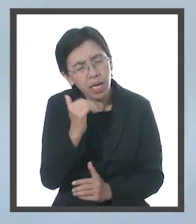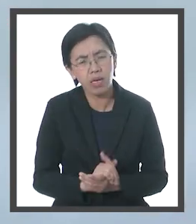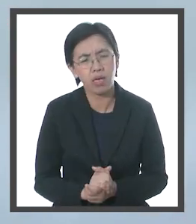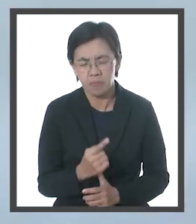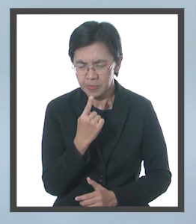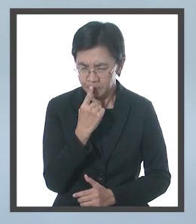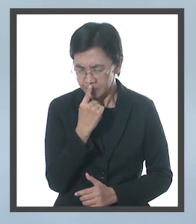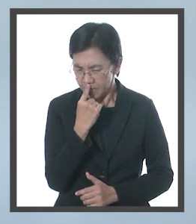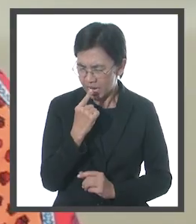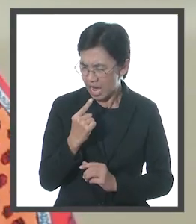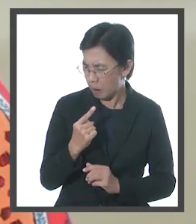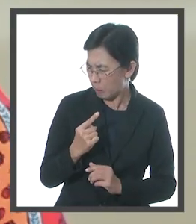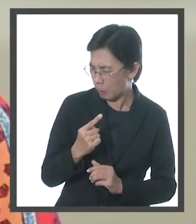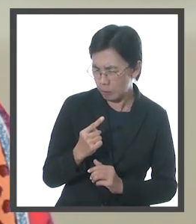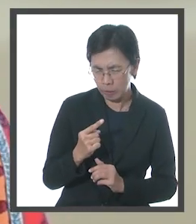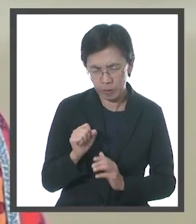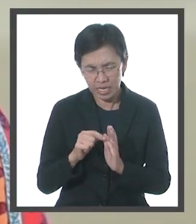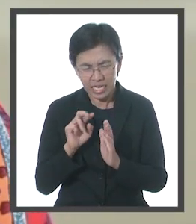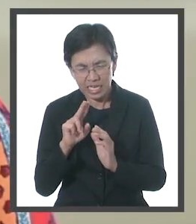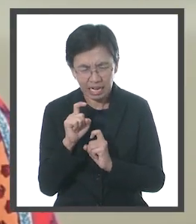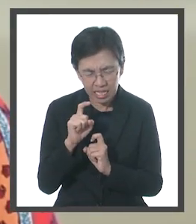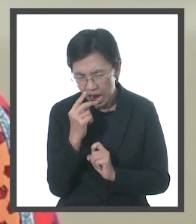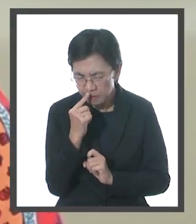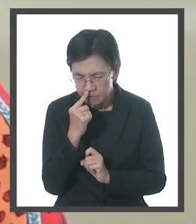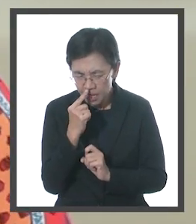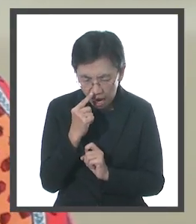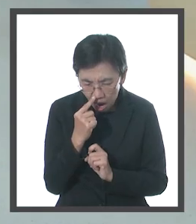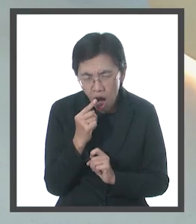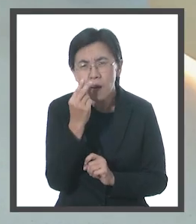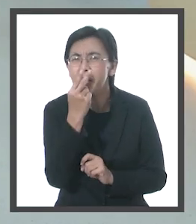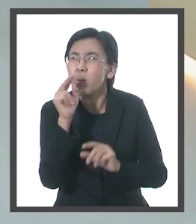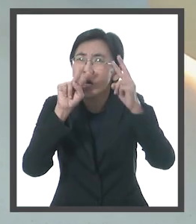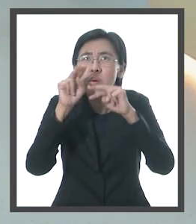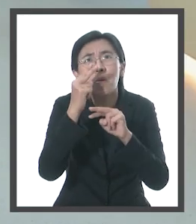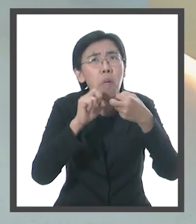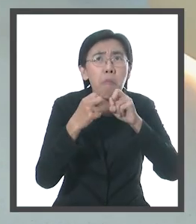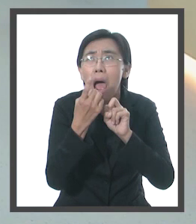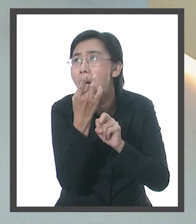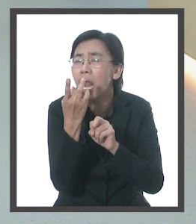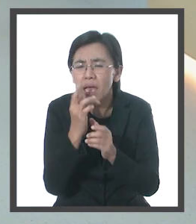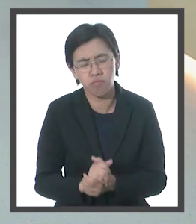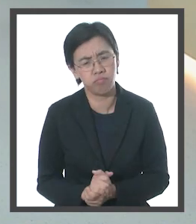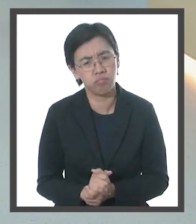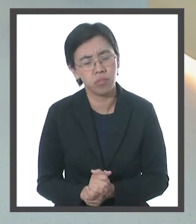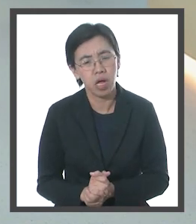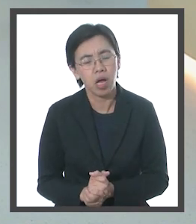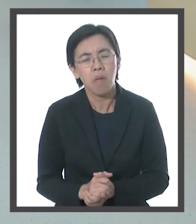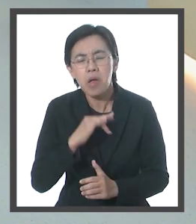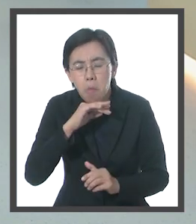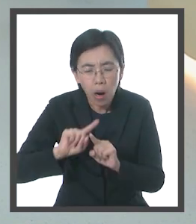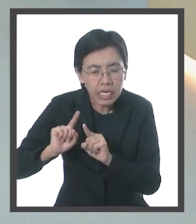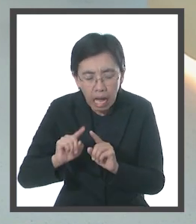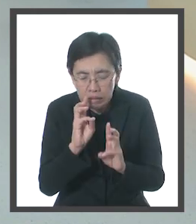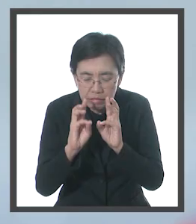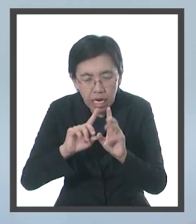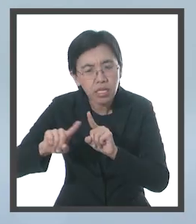ได้กลิ่นสารพิษด้วยซ้ำเราก็เริ่มกลับไปเช็คที่เซ็นเซอร์ว่าเอ้ยมันเกิดอะไรขึ้นมันก็ดีเทคของที่ไม่ควรอยู่ในนี้